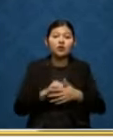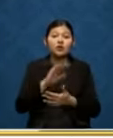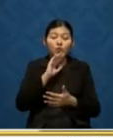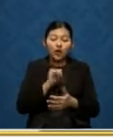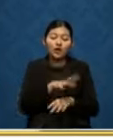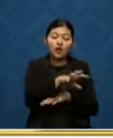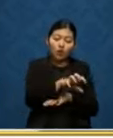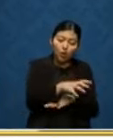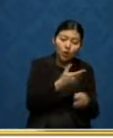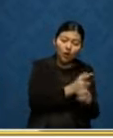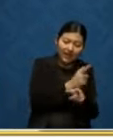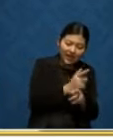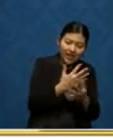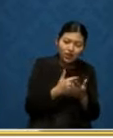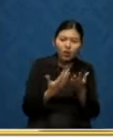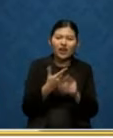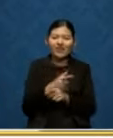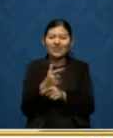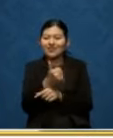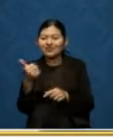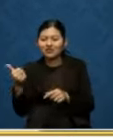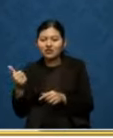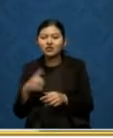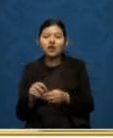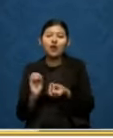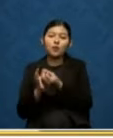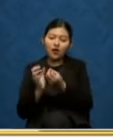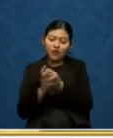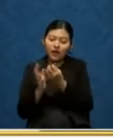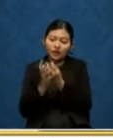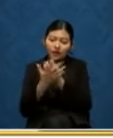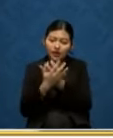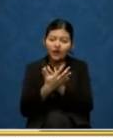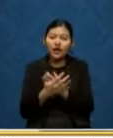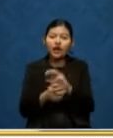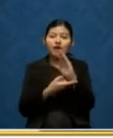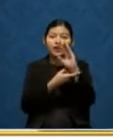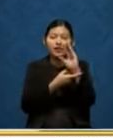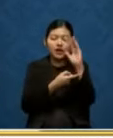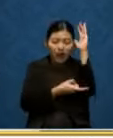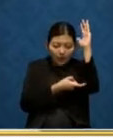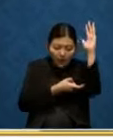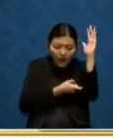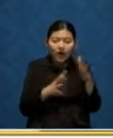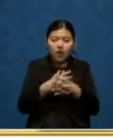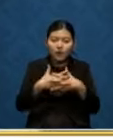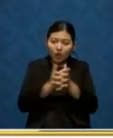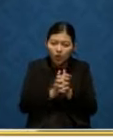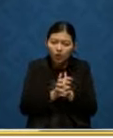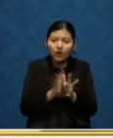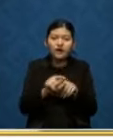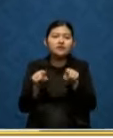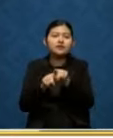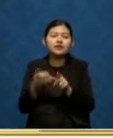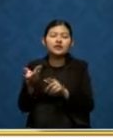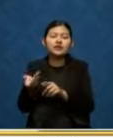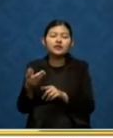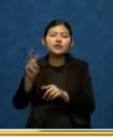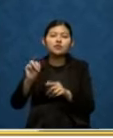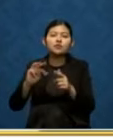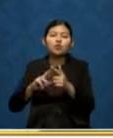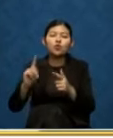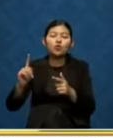อื่นก็ดีหรือว่าภาคการเกษตรผลไม้ยางพารามังคุดอย่างท่านมุกดาวันฤาษีเนี่ย